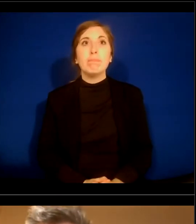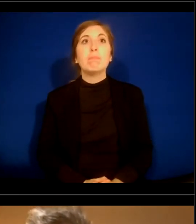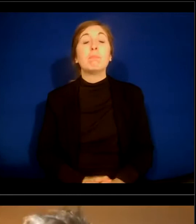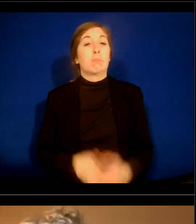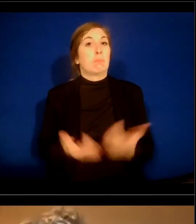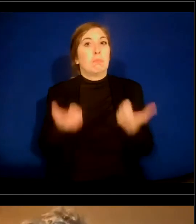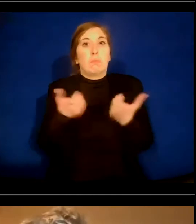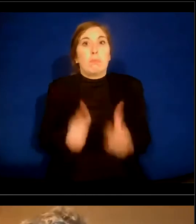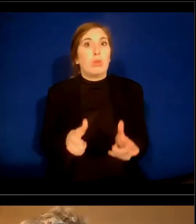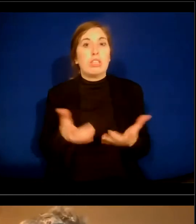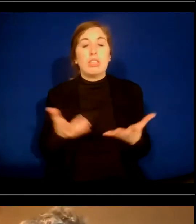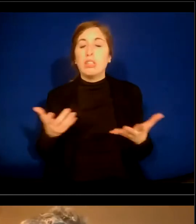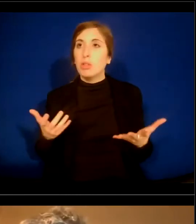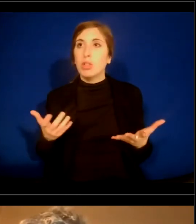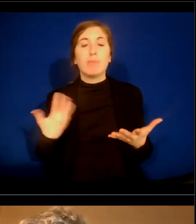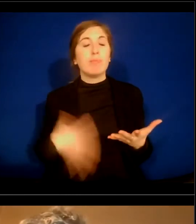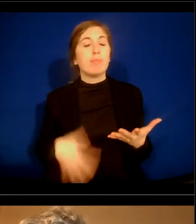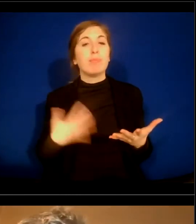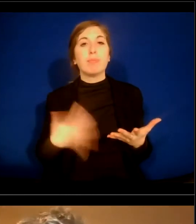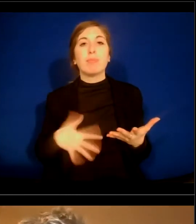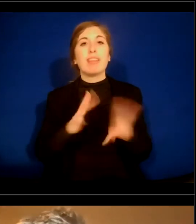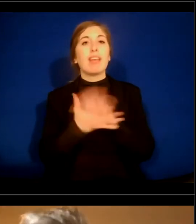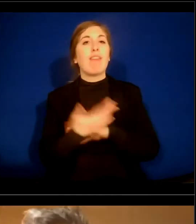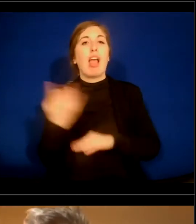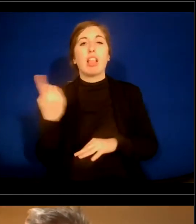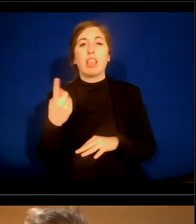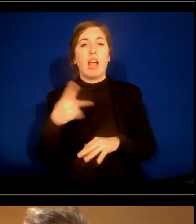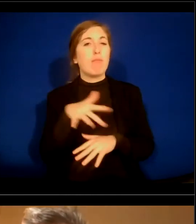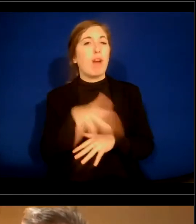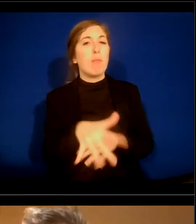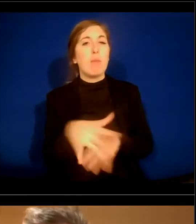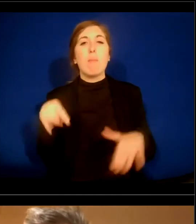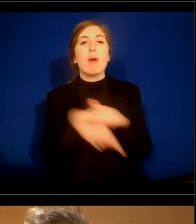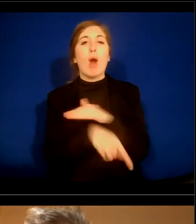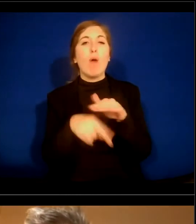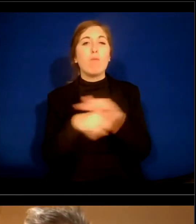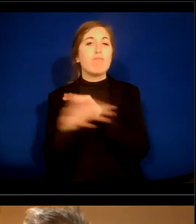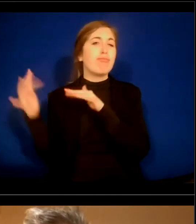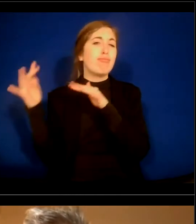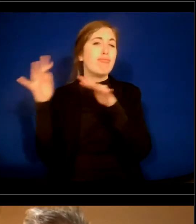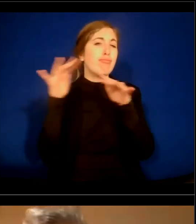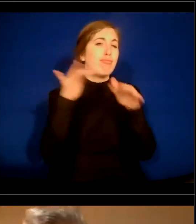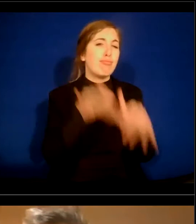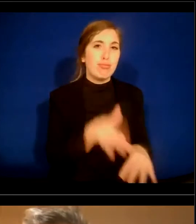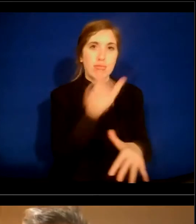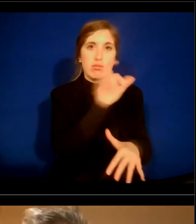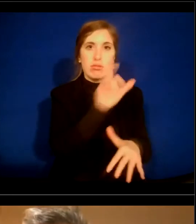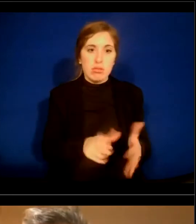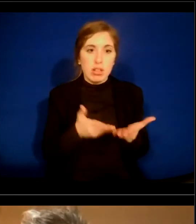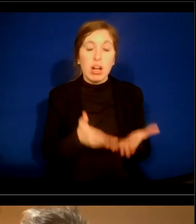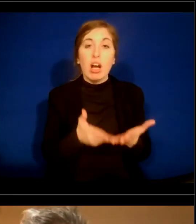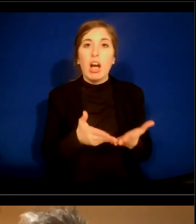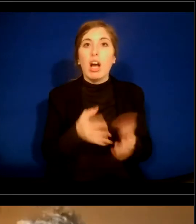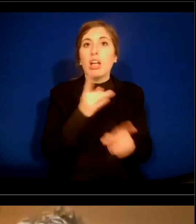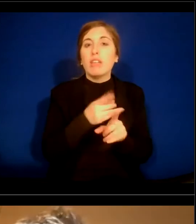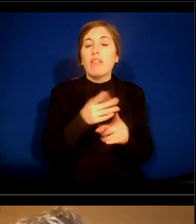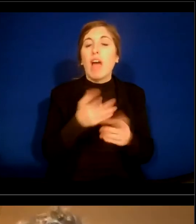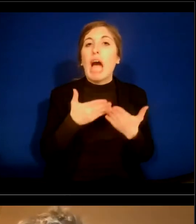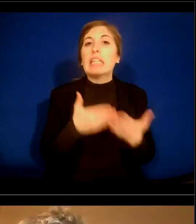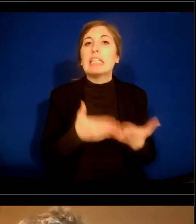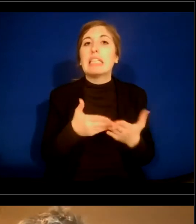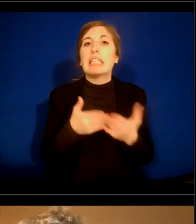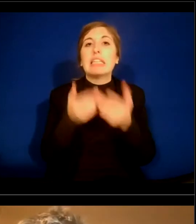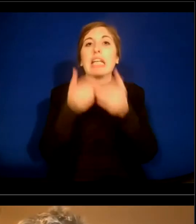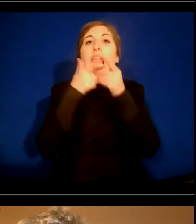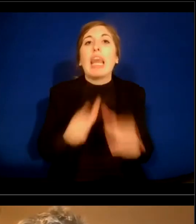alto di profughi, per dare loro assistenza in una lingua che evidentemente è completamente